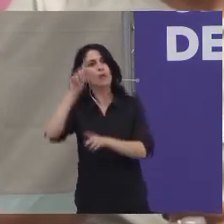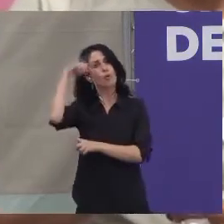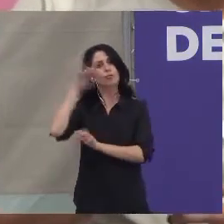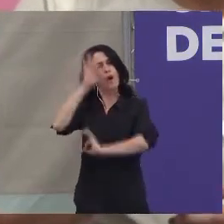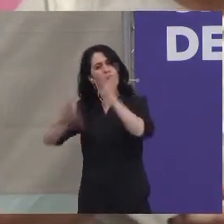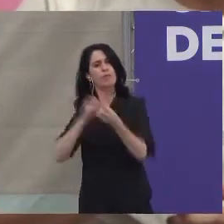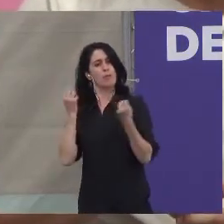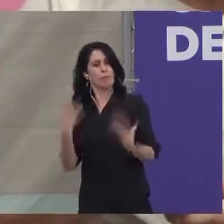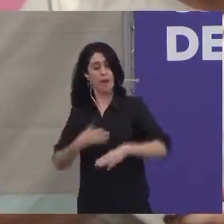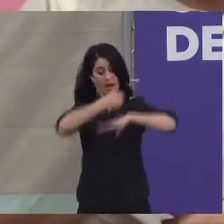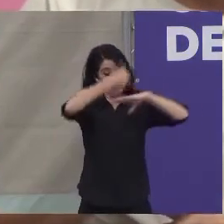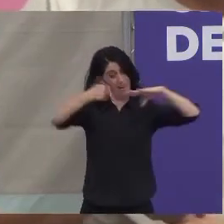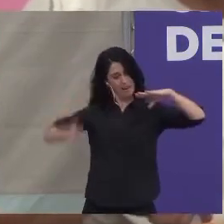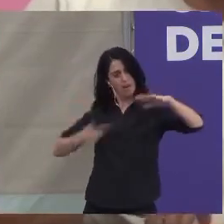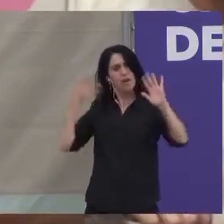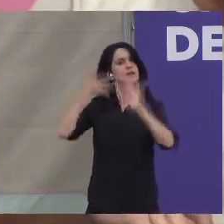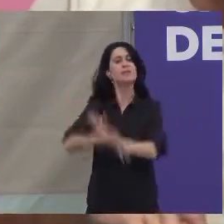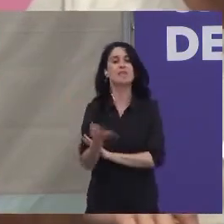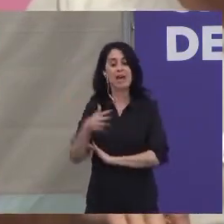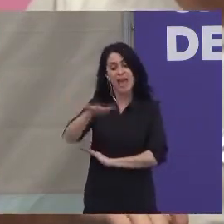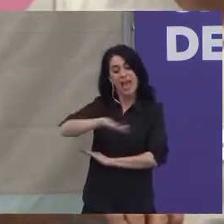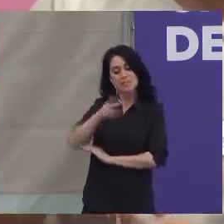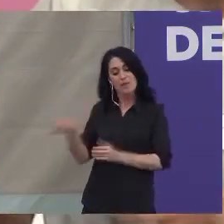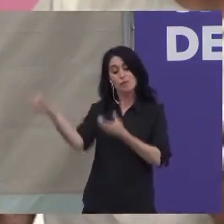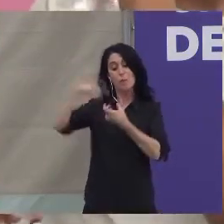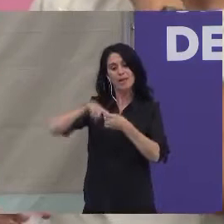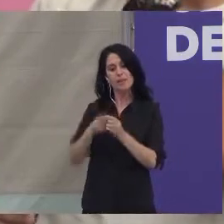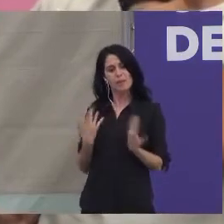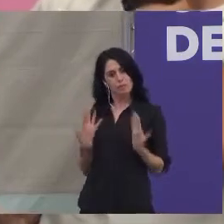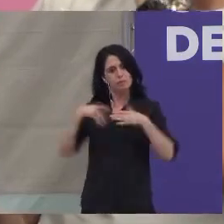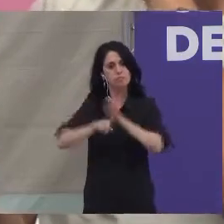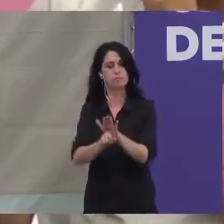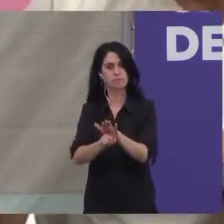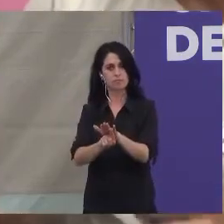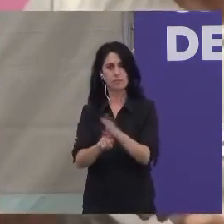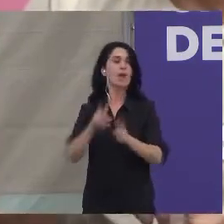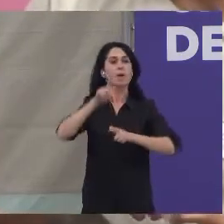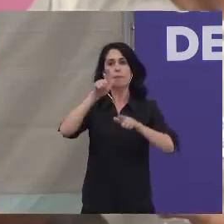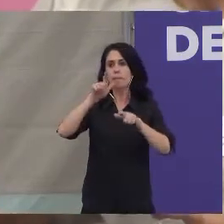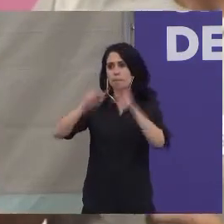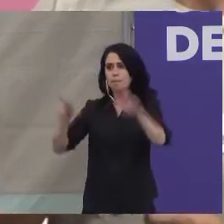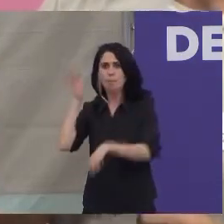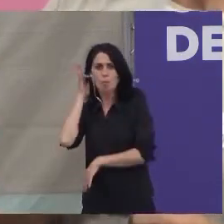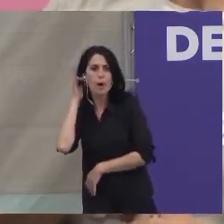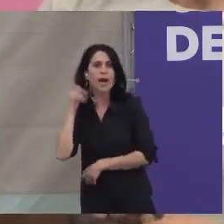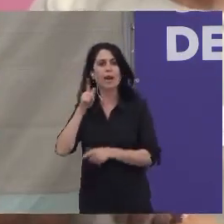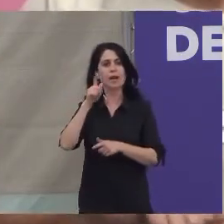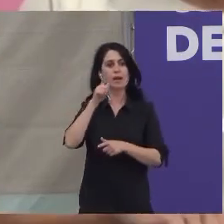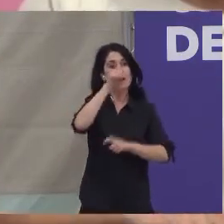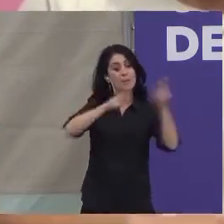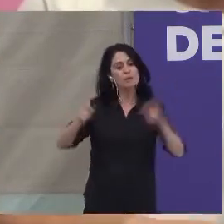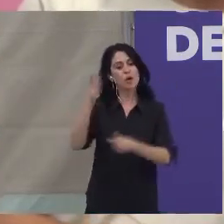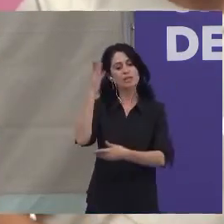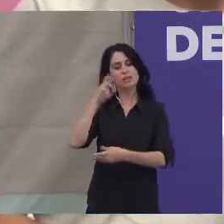Despatriarcalitzar significa generar espais de participació inclusius per a les dones, per a les persones amb discapacitat